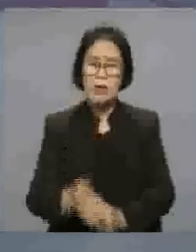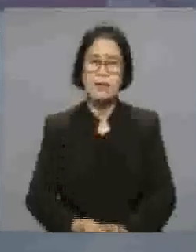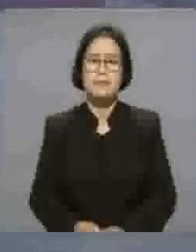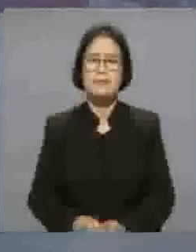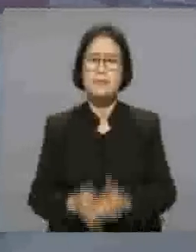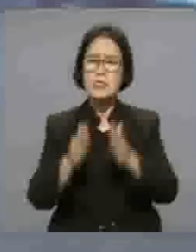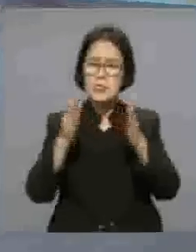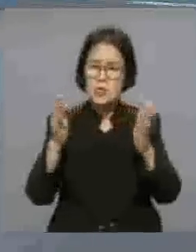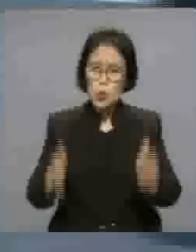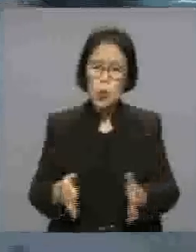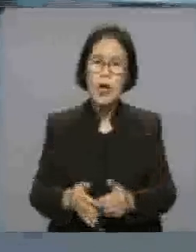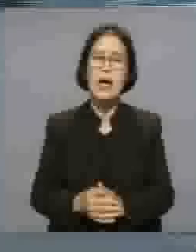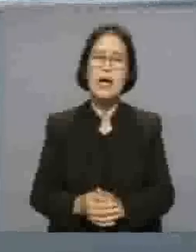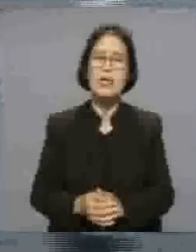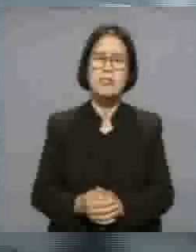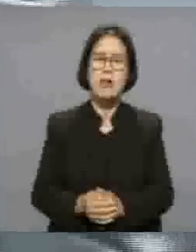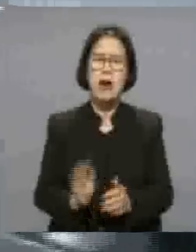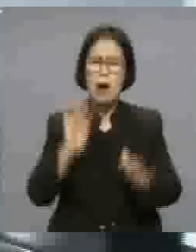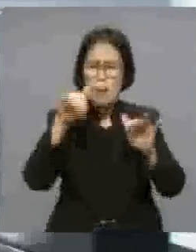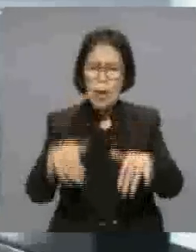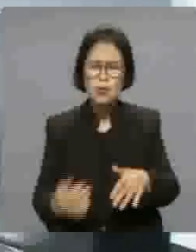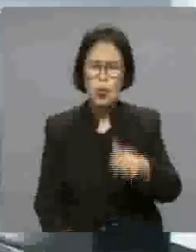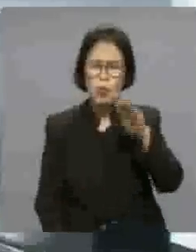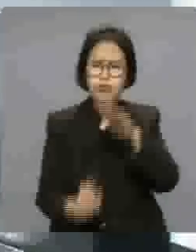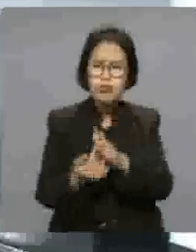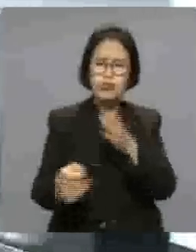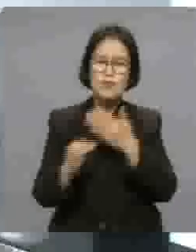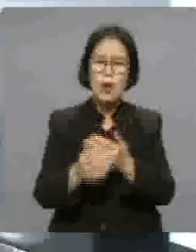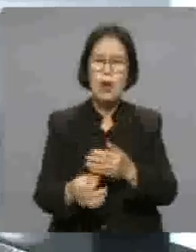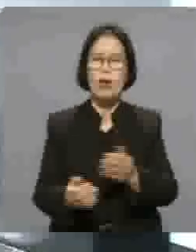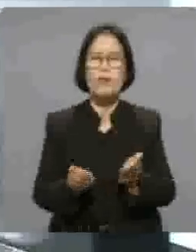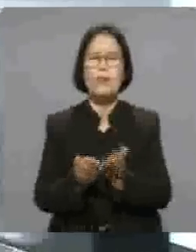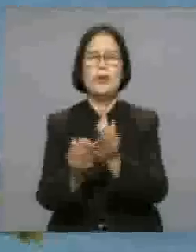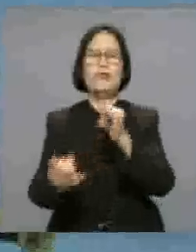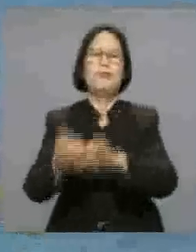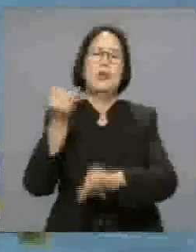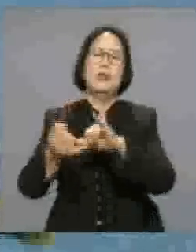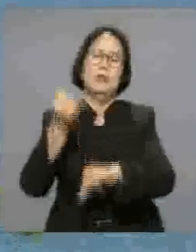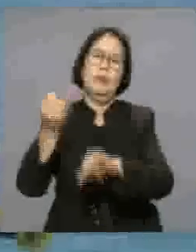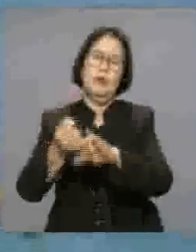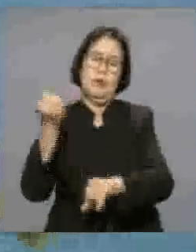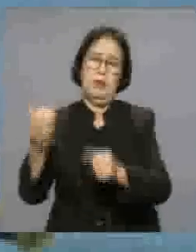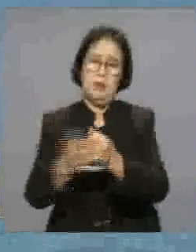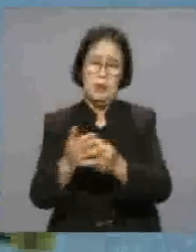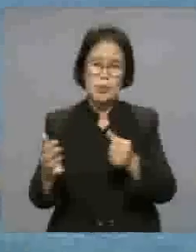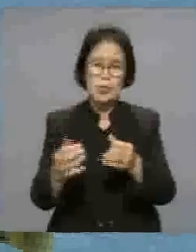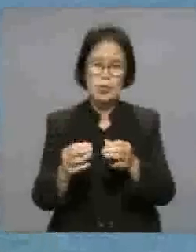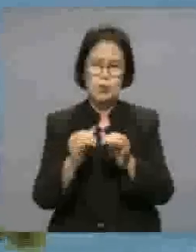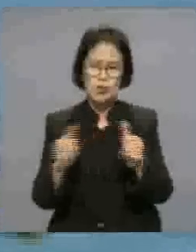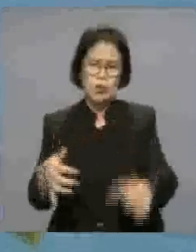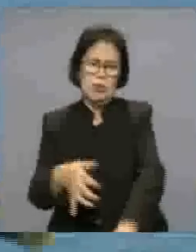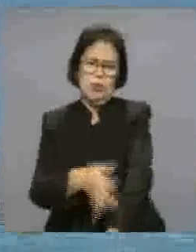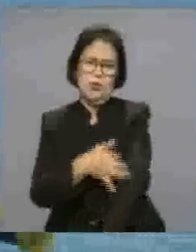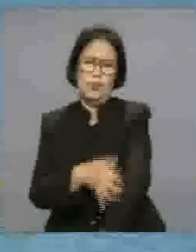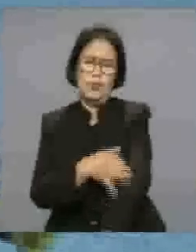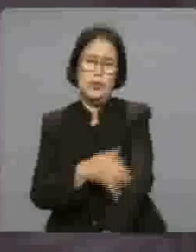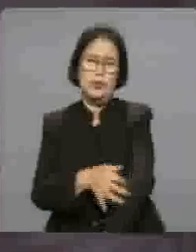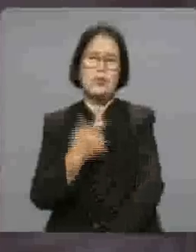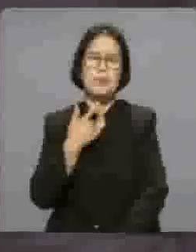킹호가 운항해왔는데 파도라도 높아지면 자주 여객선이 결항되면서 주민들이 큰 불편을